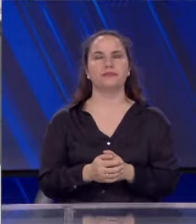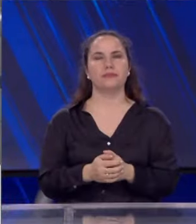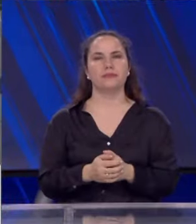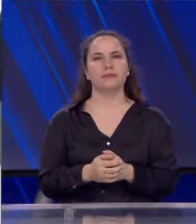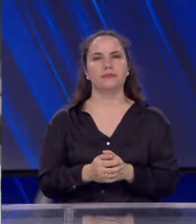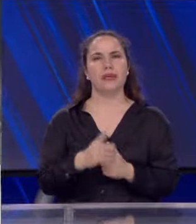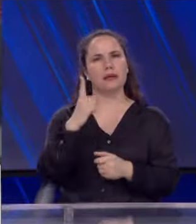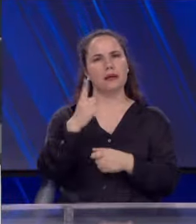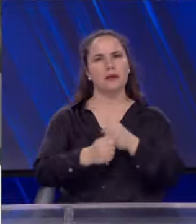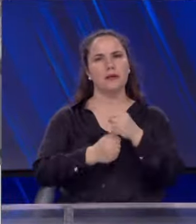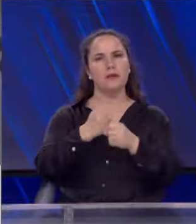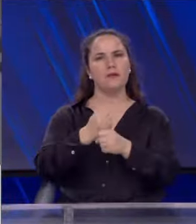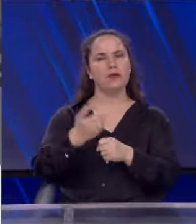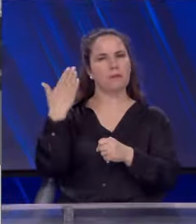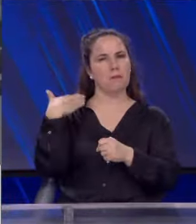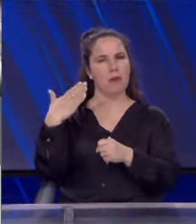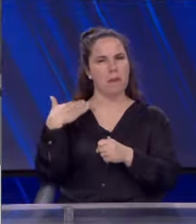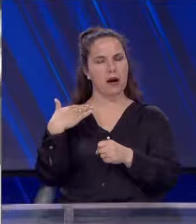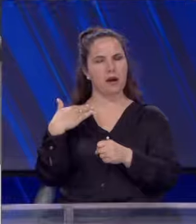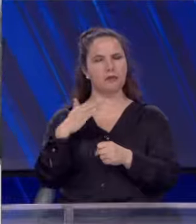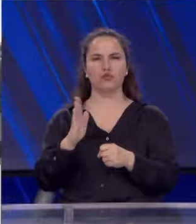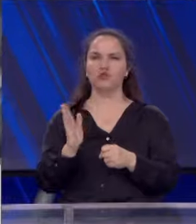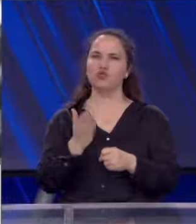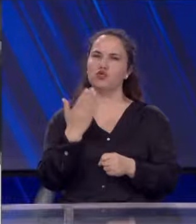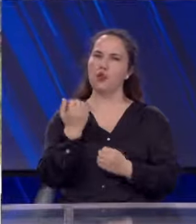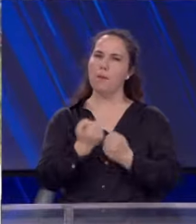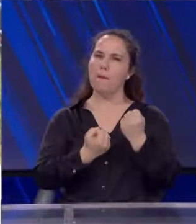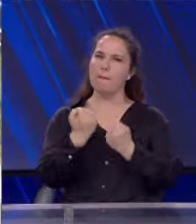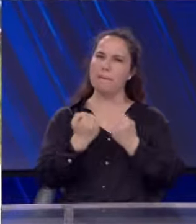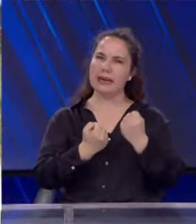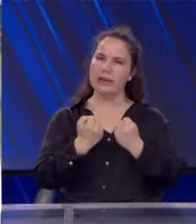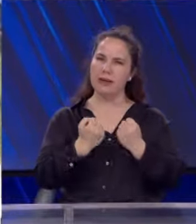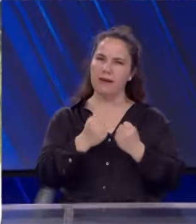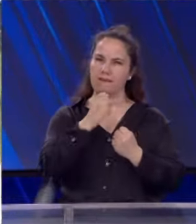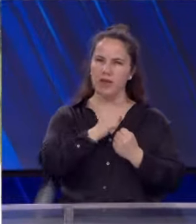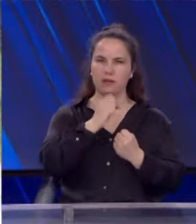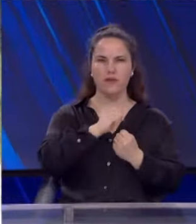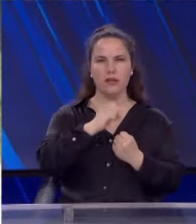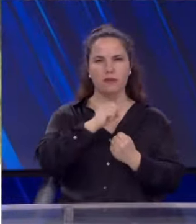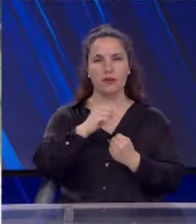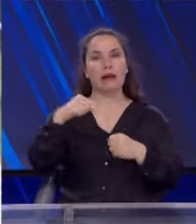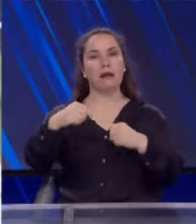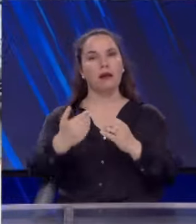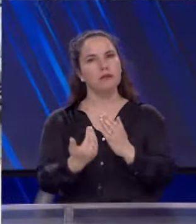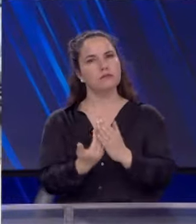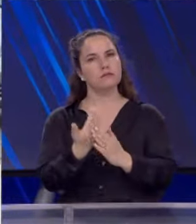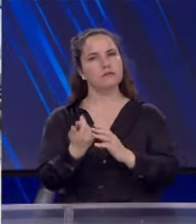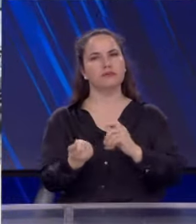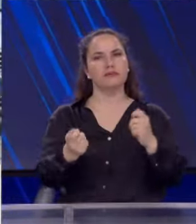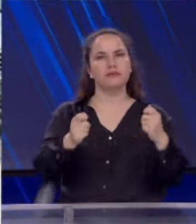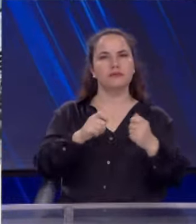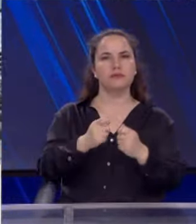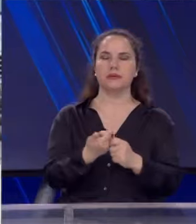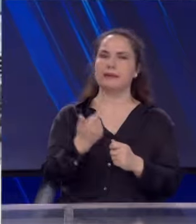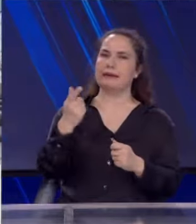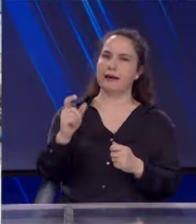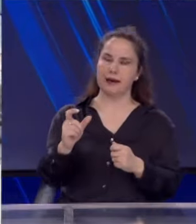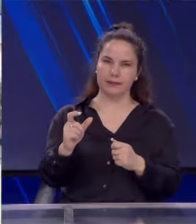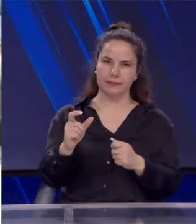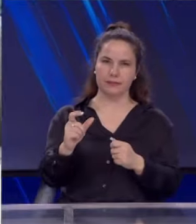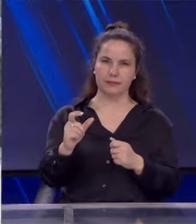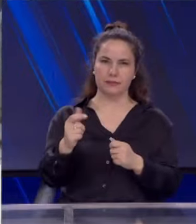Gjatë vitit të shkuar, flota e makinave që qarkulloi në vend është rinuar, sipas të dhënave nga Drejtoria e Përgjithshme e Shërbimeve të